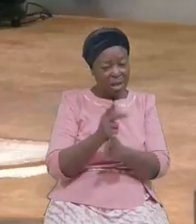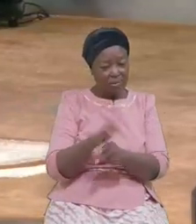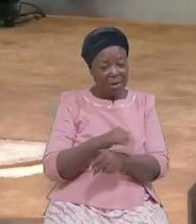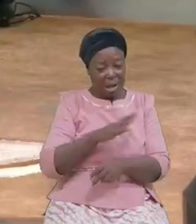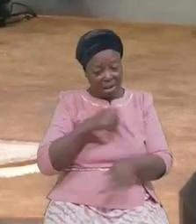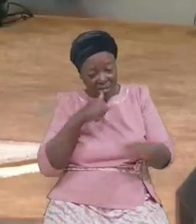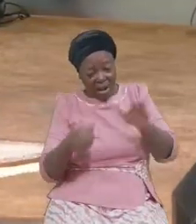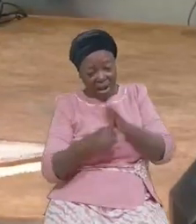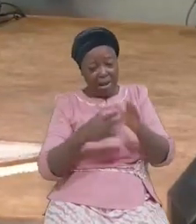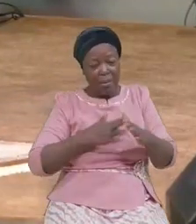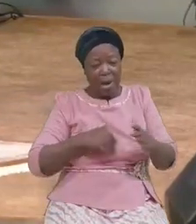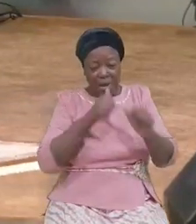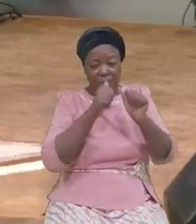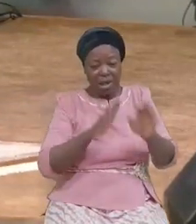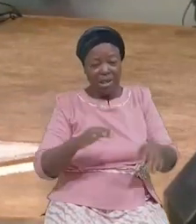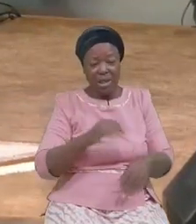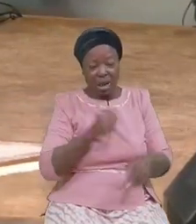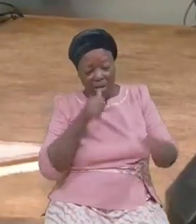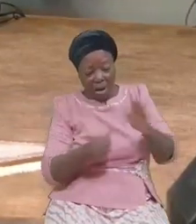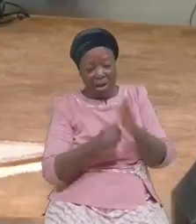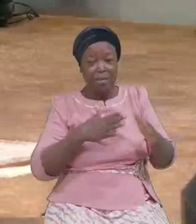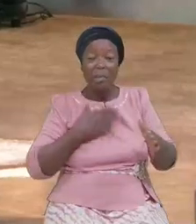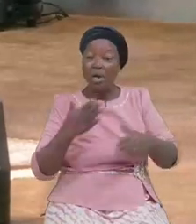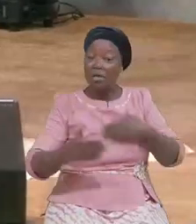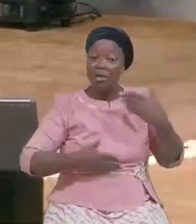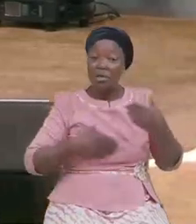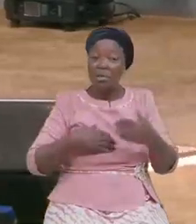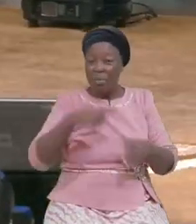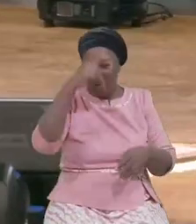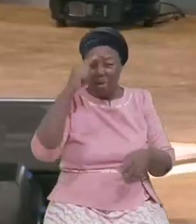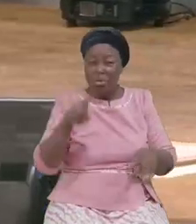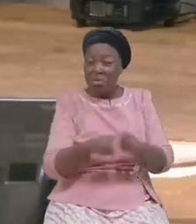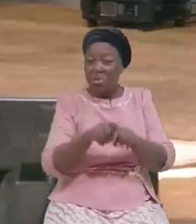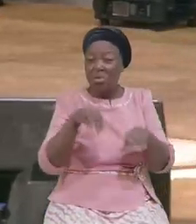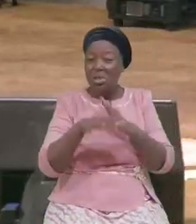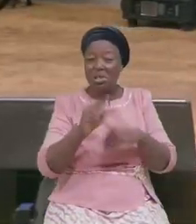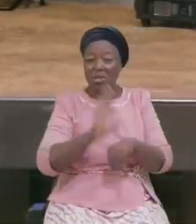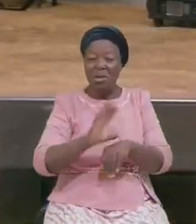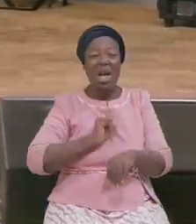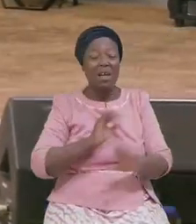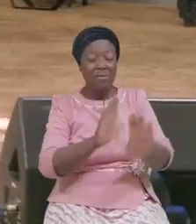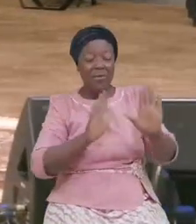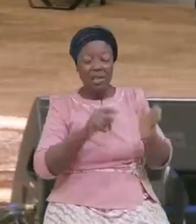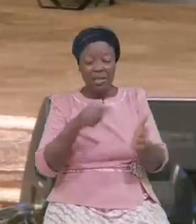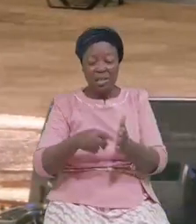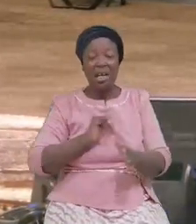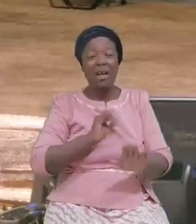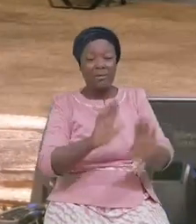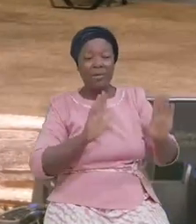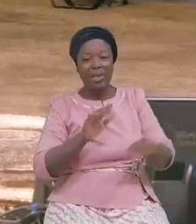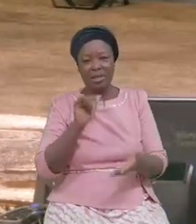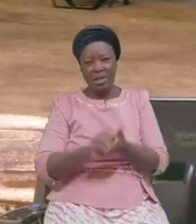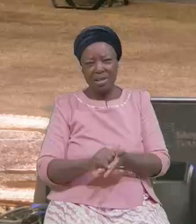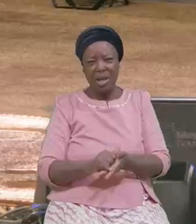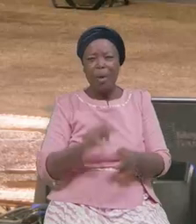bénédictions. Je vais cacher ma joie. Parce que même dans l'église, j'ai peur de celui-ci, j'ai peur de celui-là. Mais l'objectif